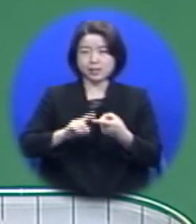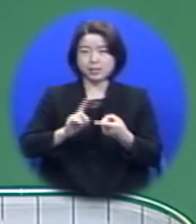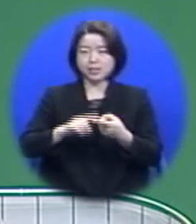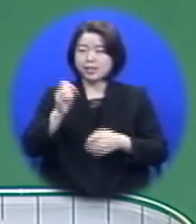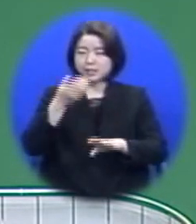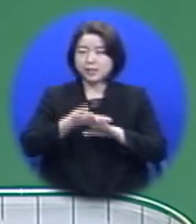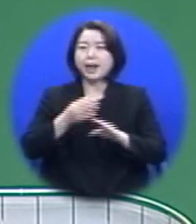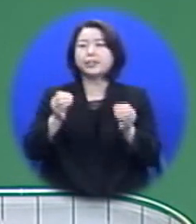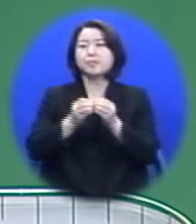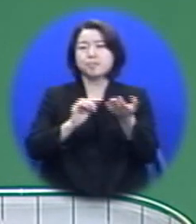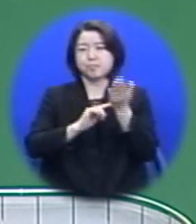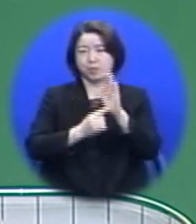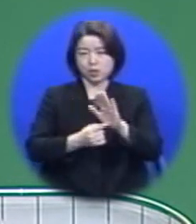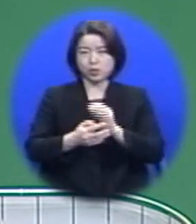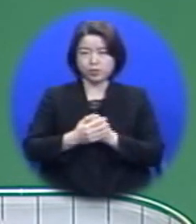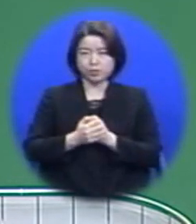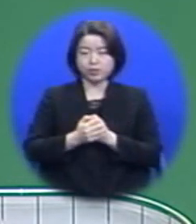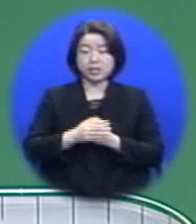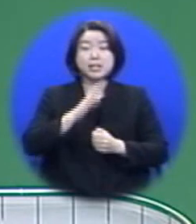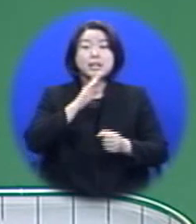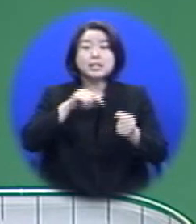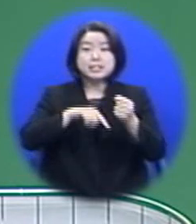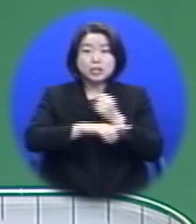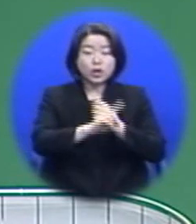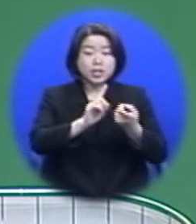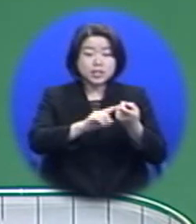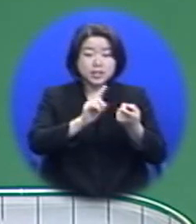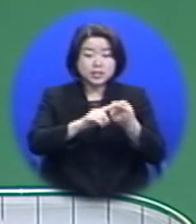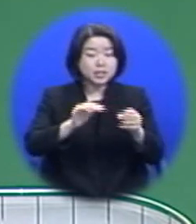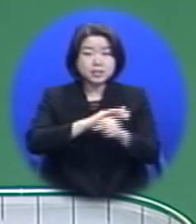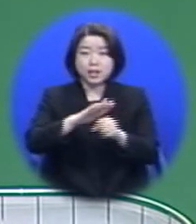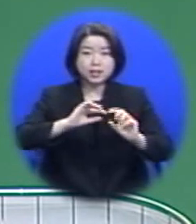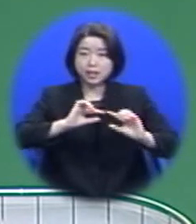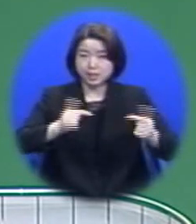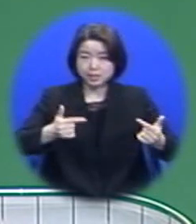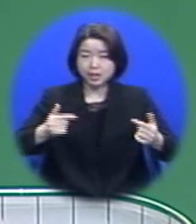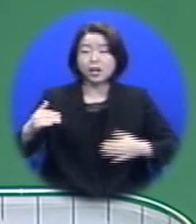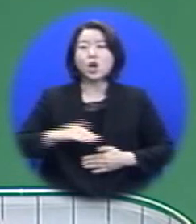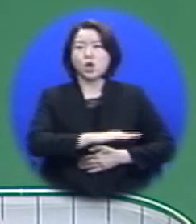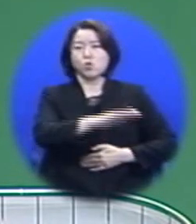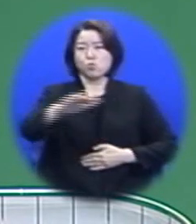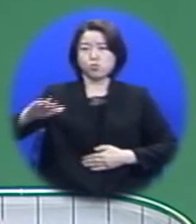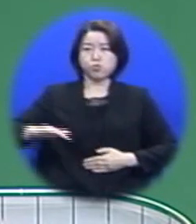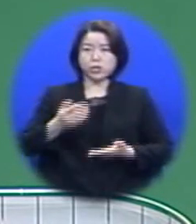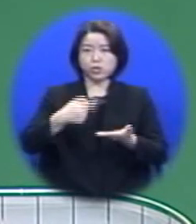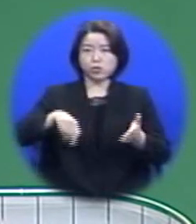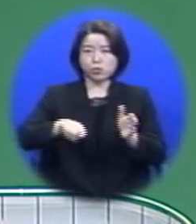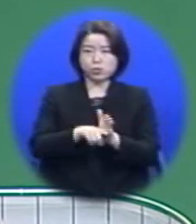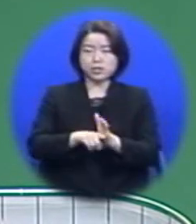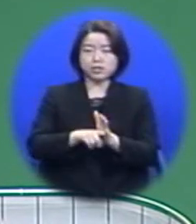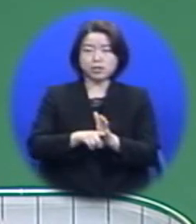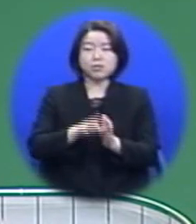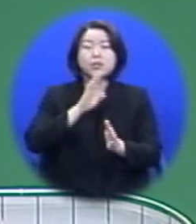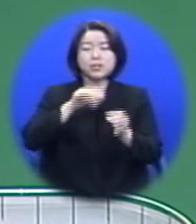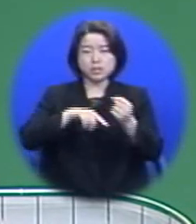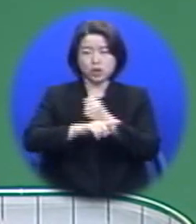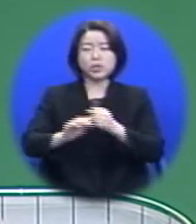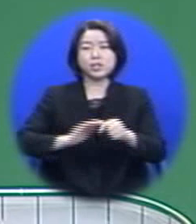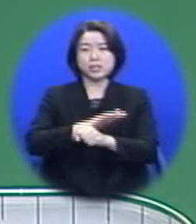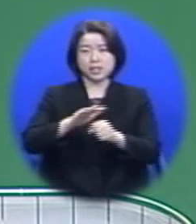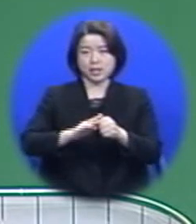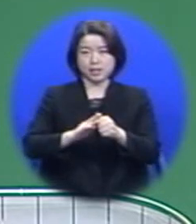하나님은 어떤 정의 자체를 사랑하시는 것이 아니고 우리를 위해서 정의를 사랑하신다는 겁니다